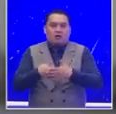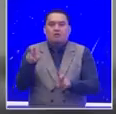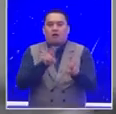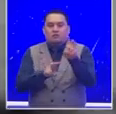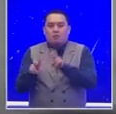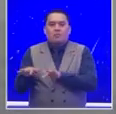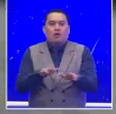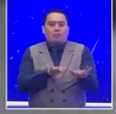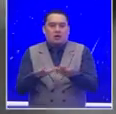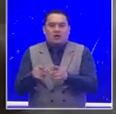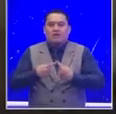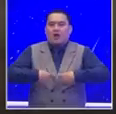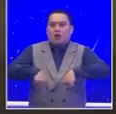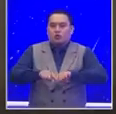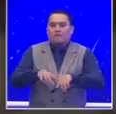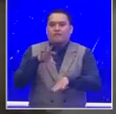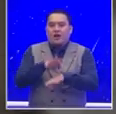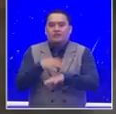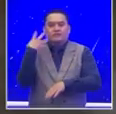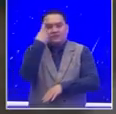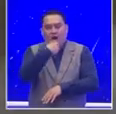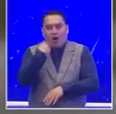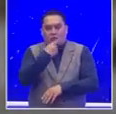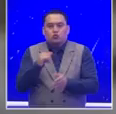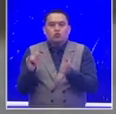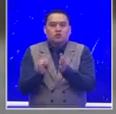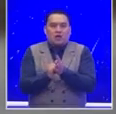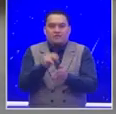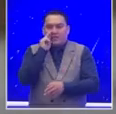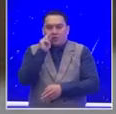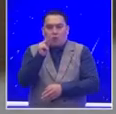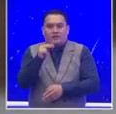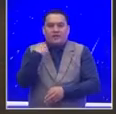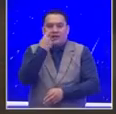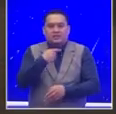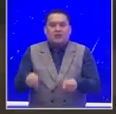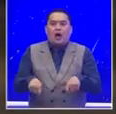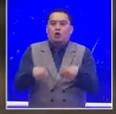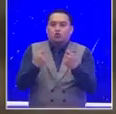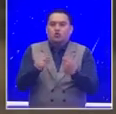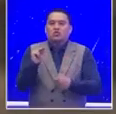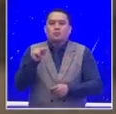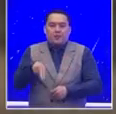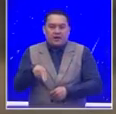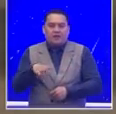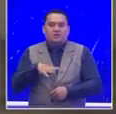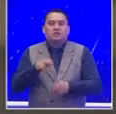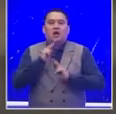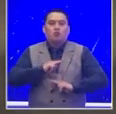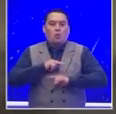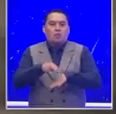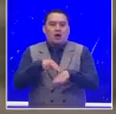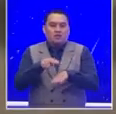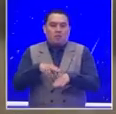оперативно-розыскные мероприятия. В результате выяснены все обстоятельства, установлены виновные лица. За нарушение режима чрезвычайного положения